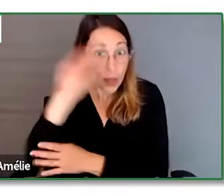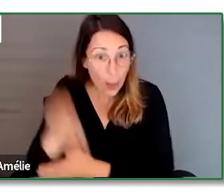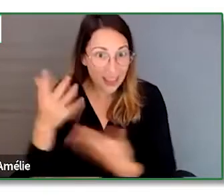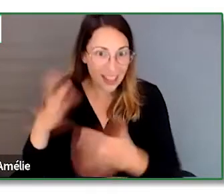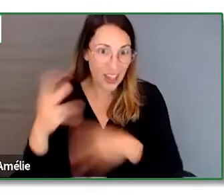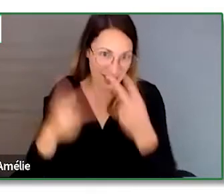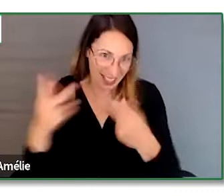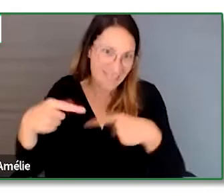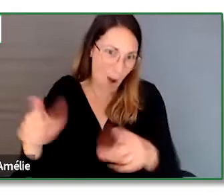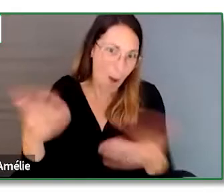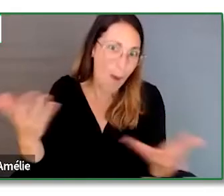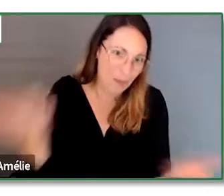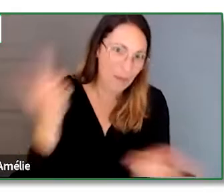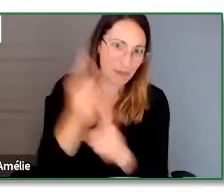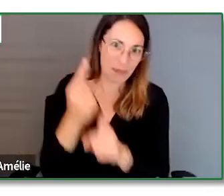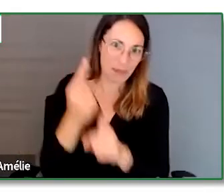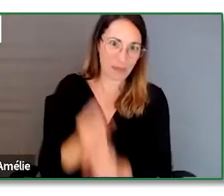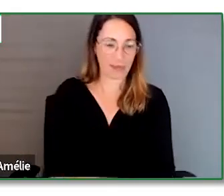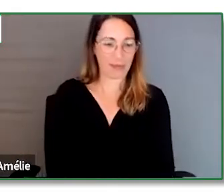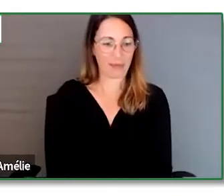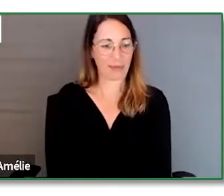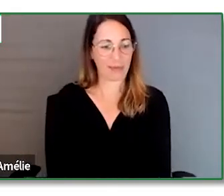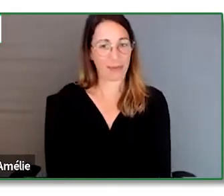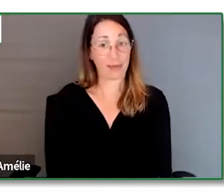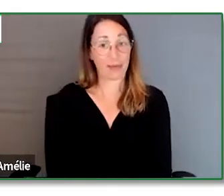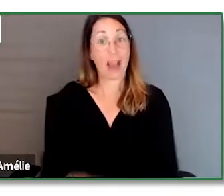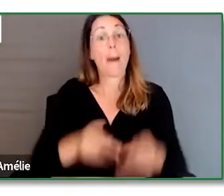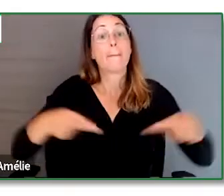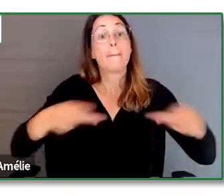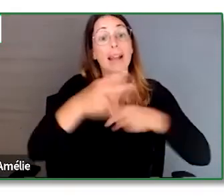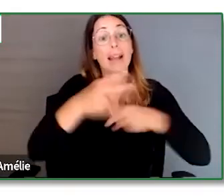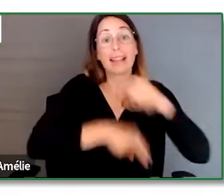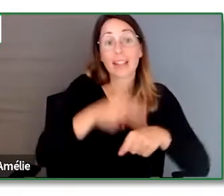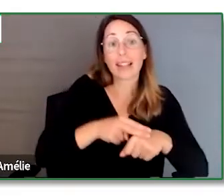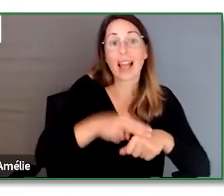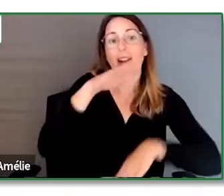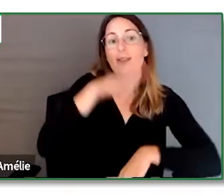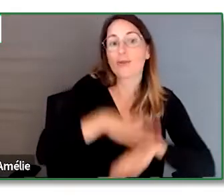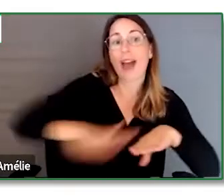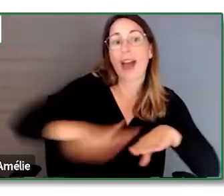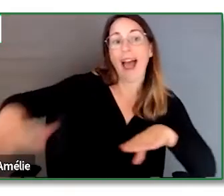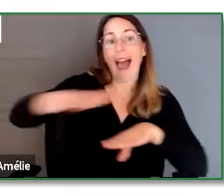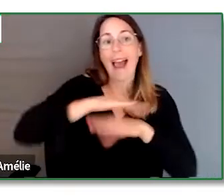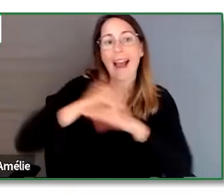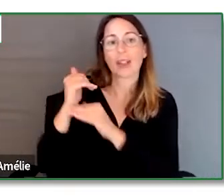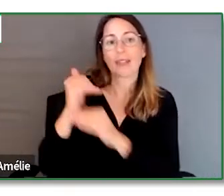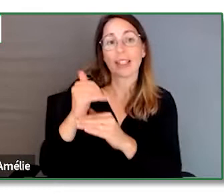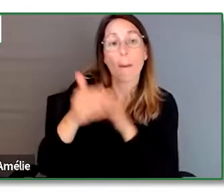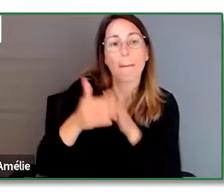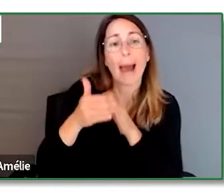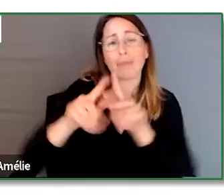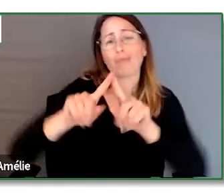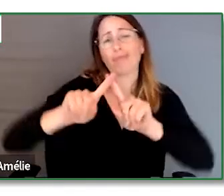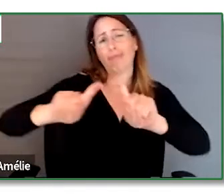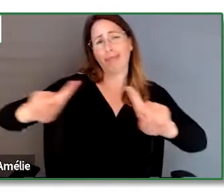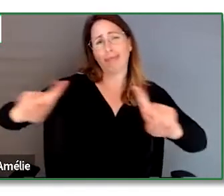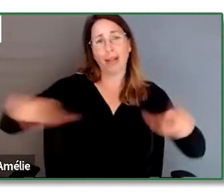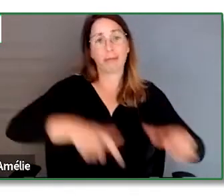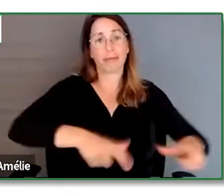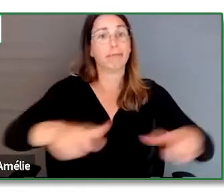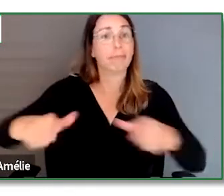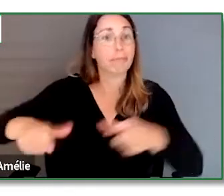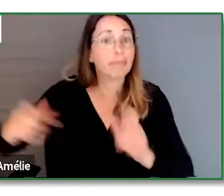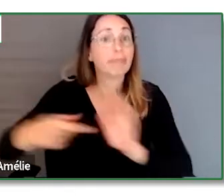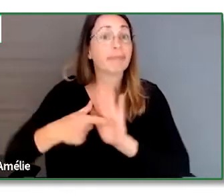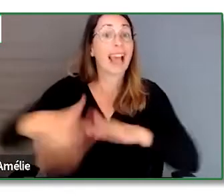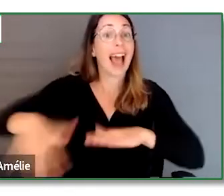Pour les parcs nationaux, pour les aires de conservation marine, il y a plusieurs infrastructures telles que les aires de camping.